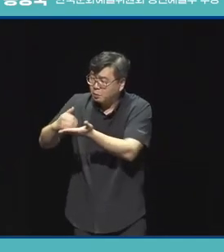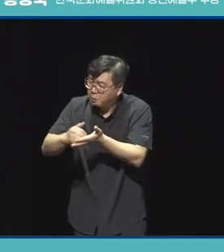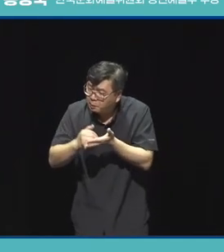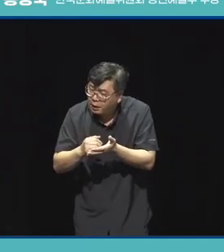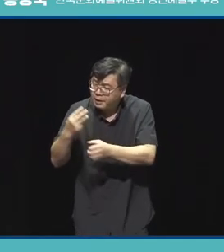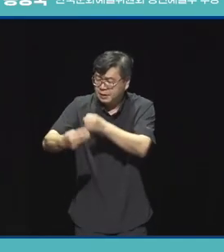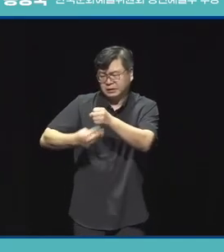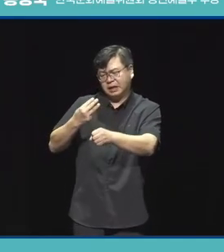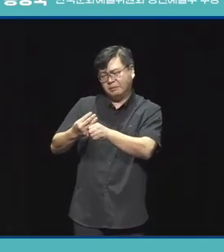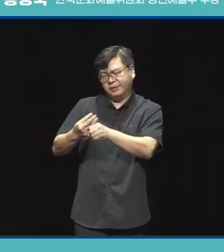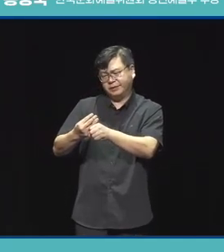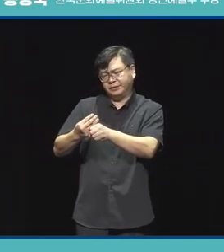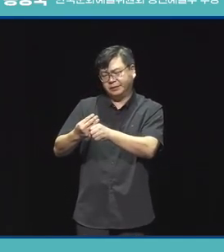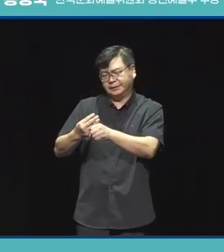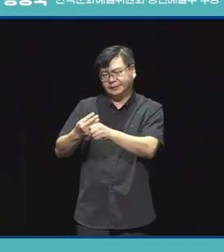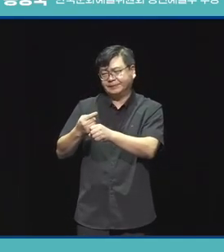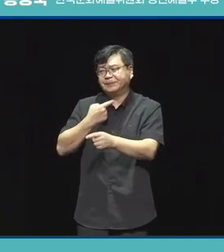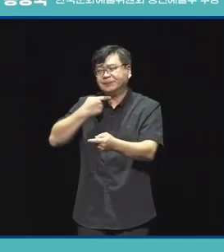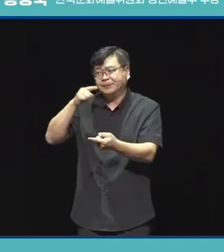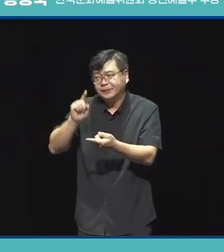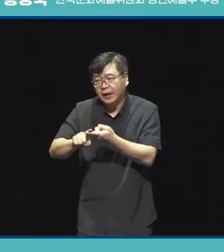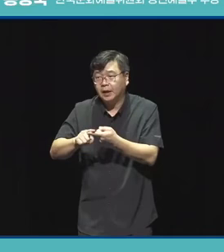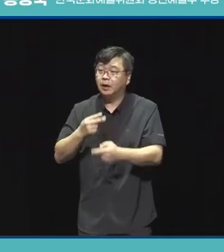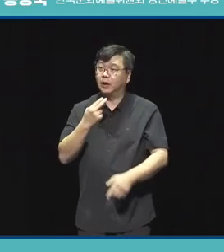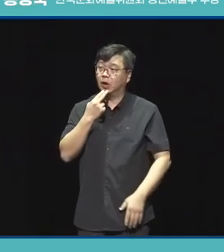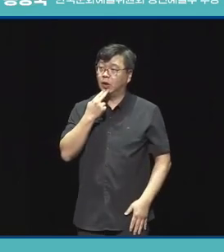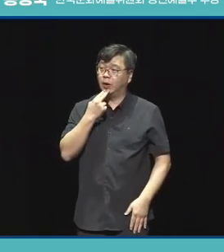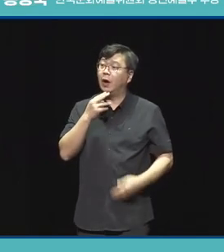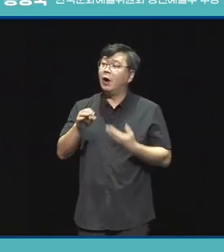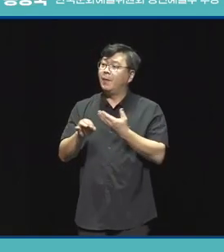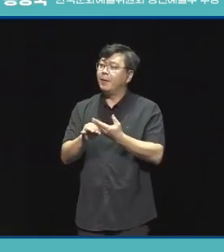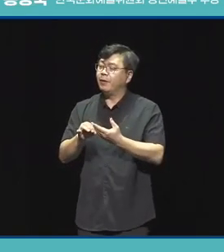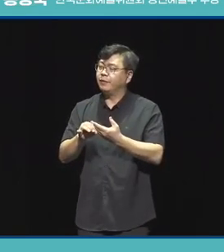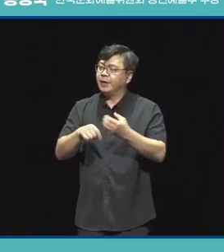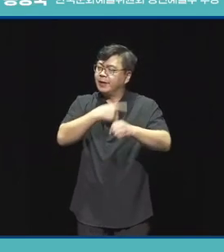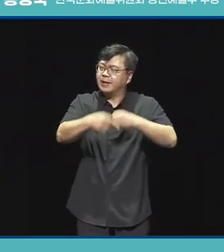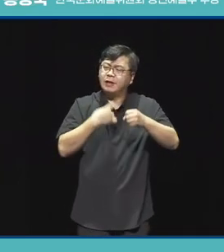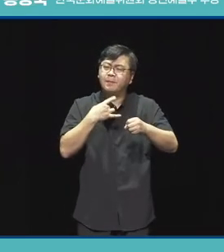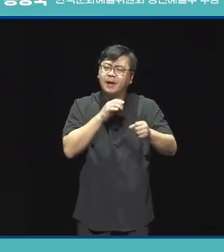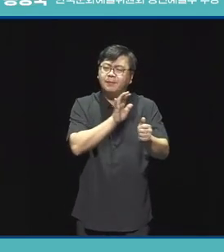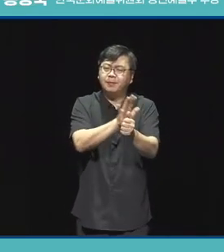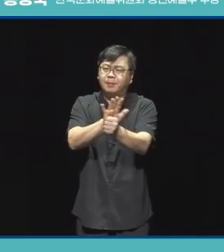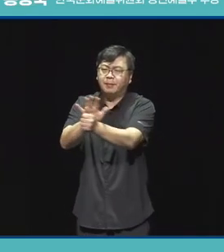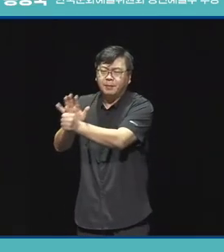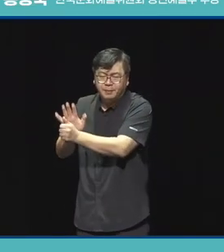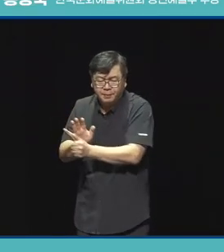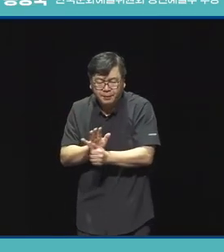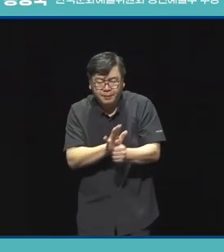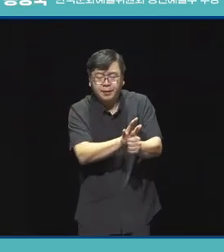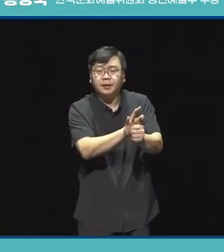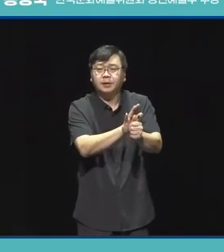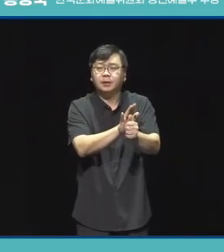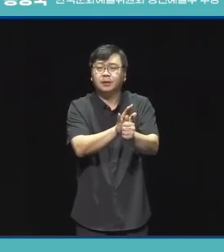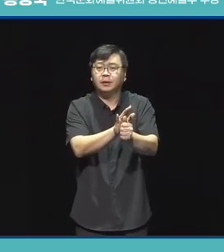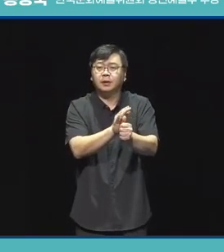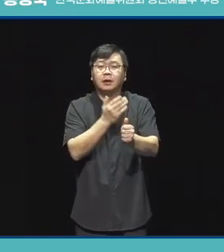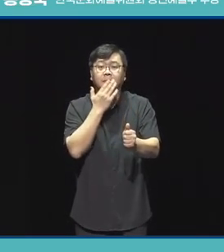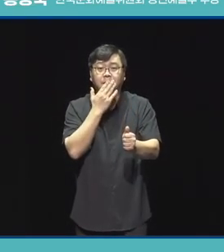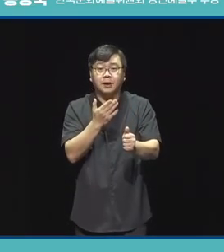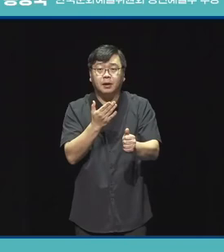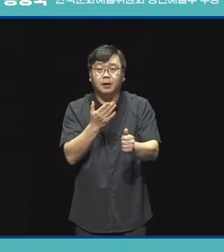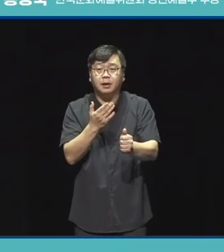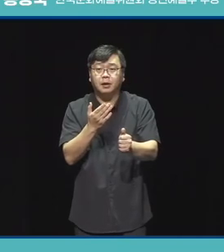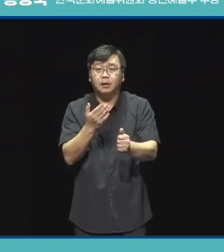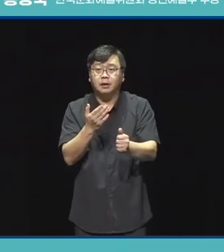않을 수도 있음을 미리 좀 말씀을 드립니다 물론 그렇게 선정된 예산들은 다 우수 공연 예술제 지원이 될 수 있도록